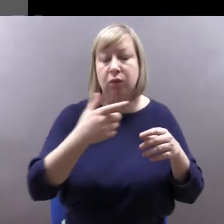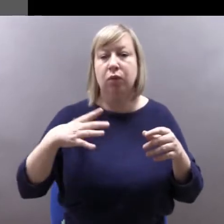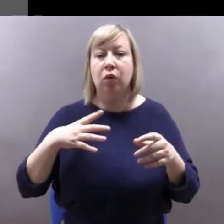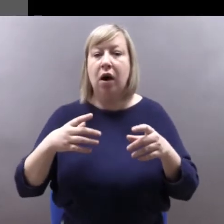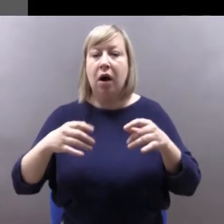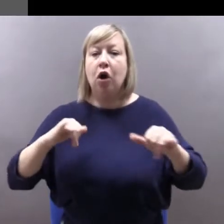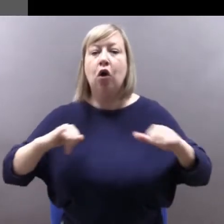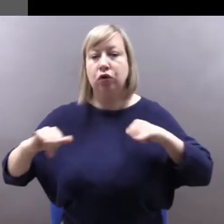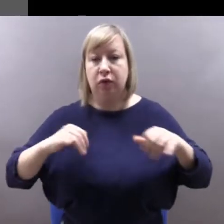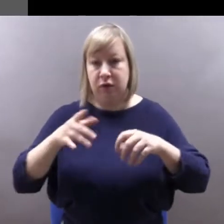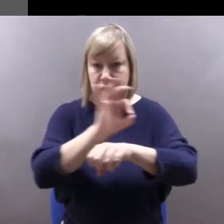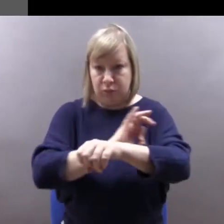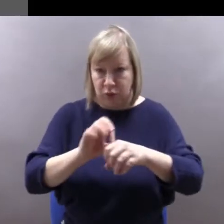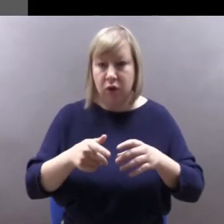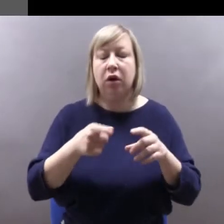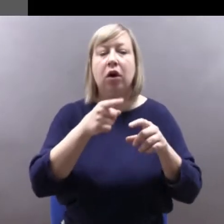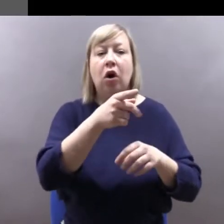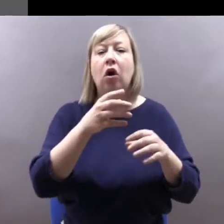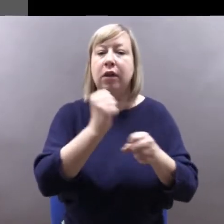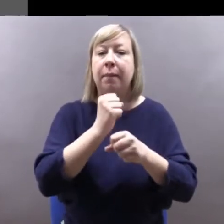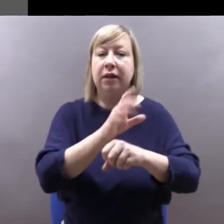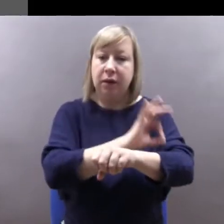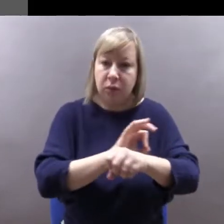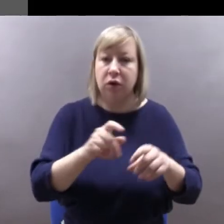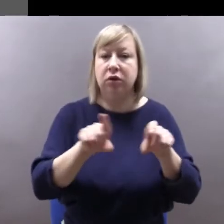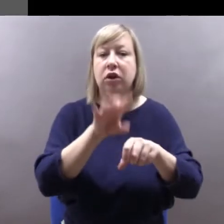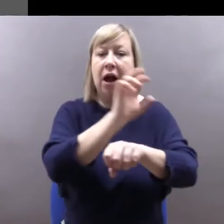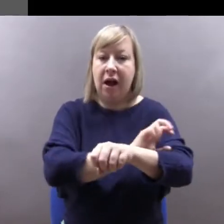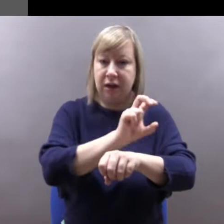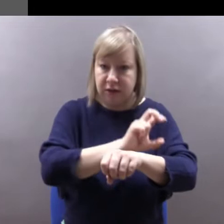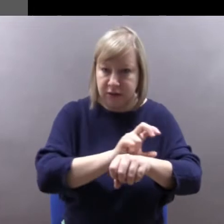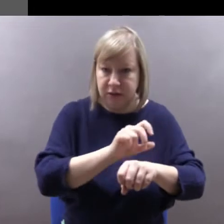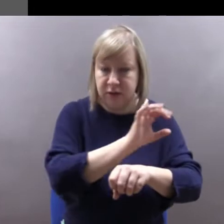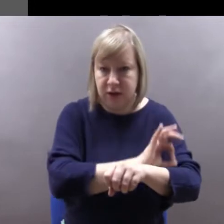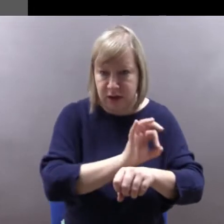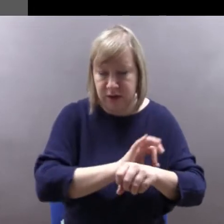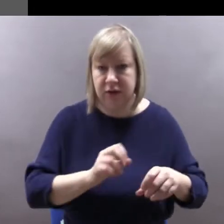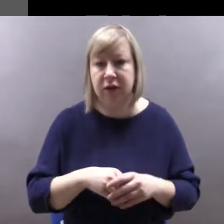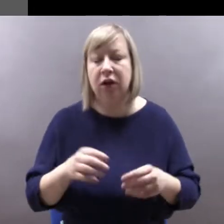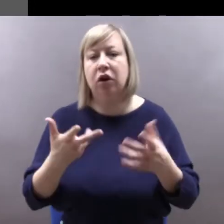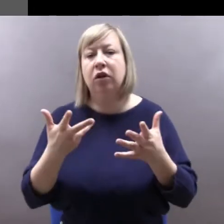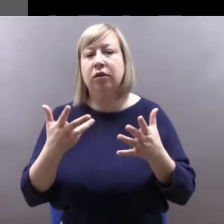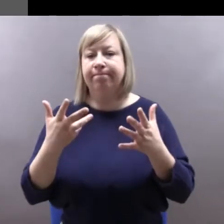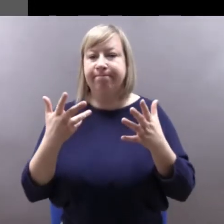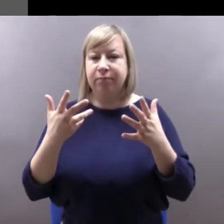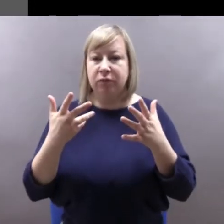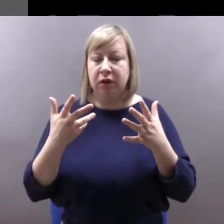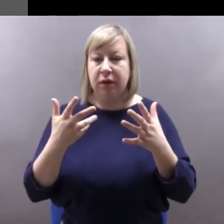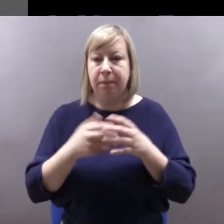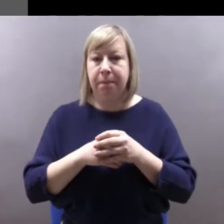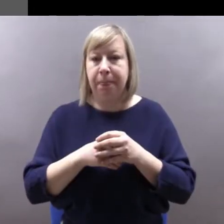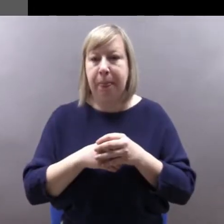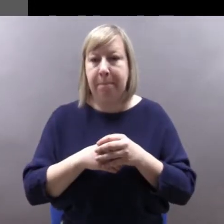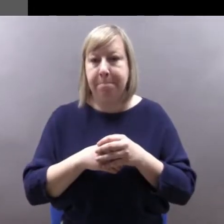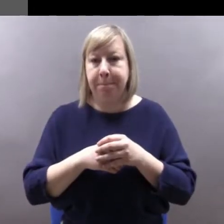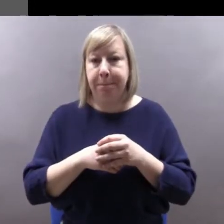wszystkich możliwych rozwiązań dostępnościowych. Mówię możliwych, bo nie wszędzie nam się udało te rozwiązania